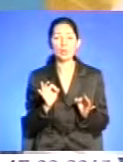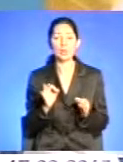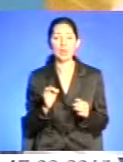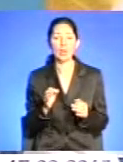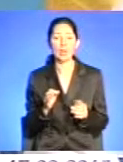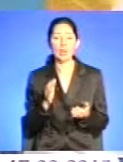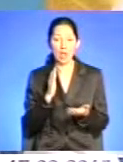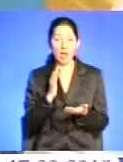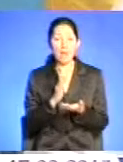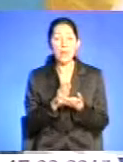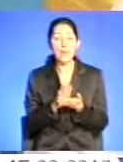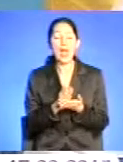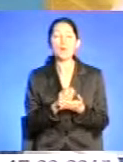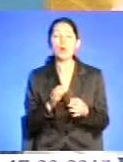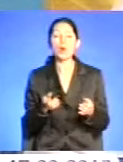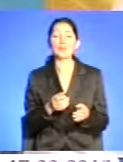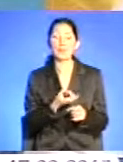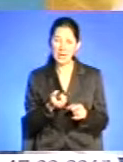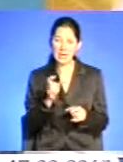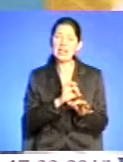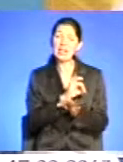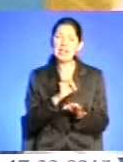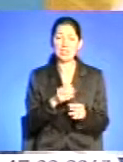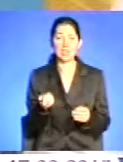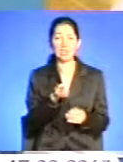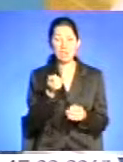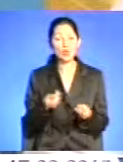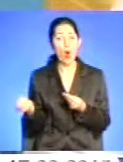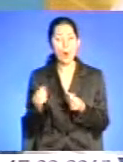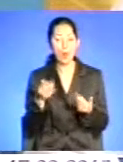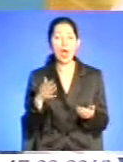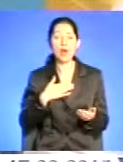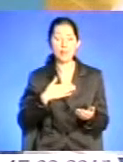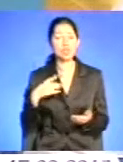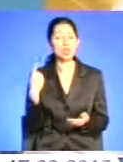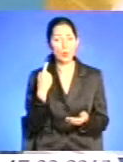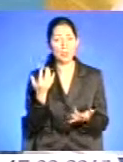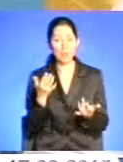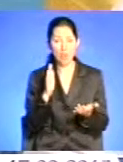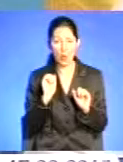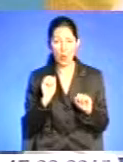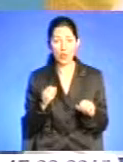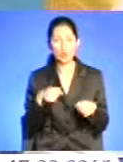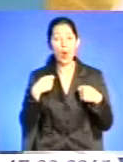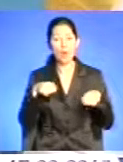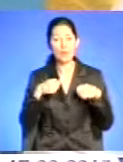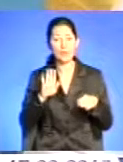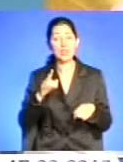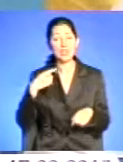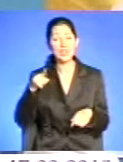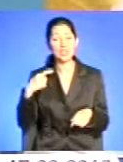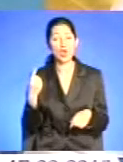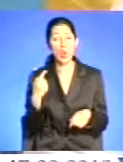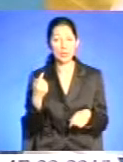і надлишок зерна, і надлишок муки в межах нашої області. Ще можемо продавати в іншій області,